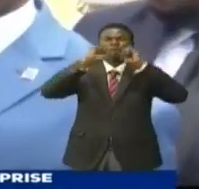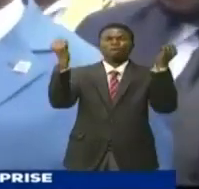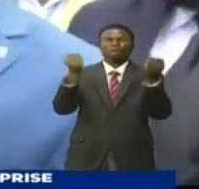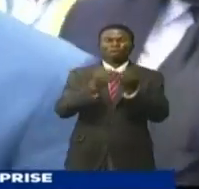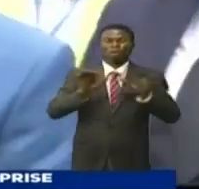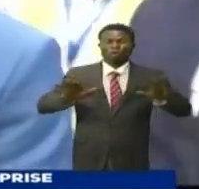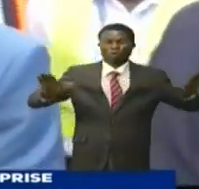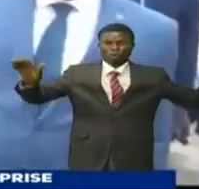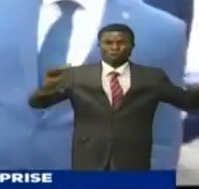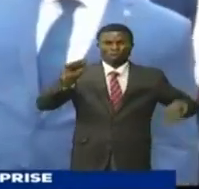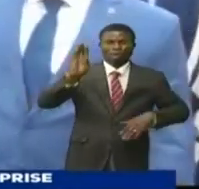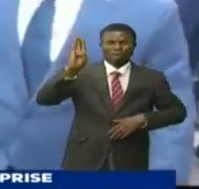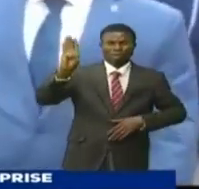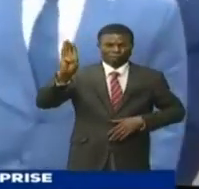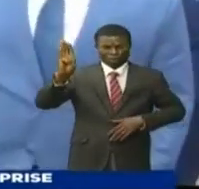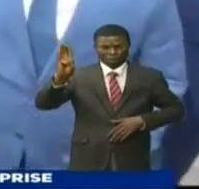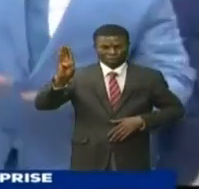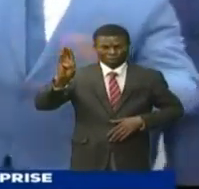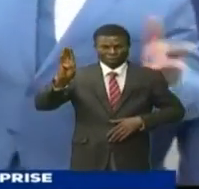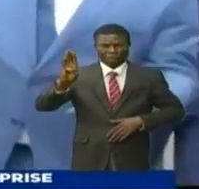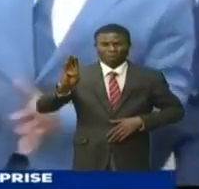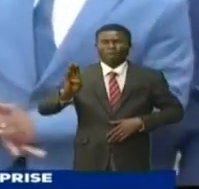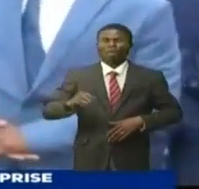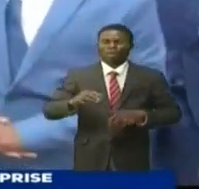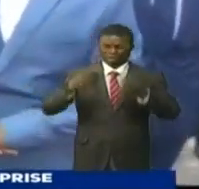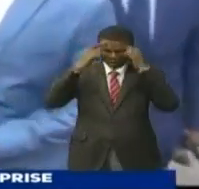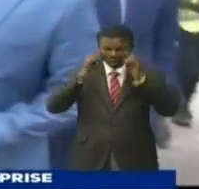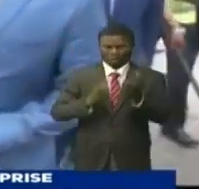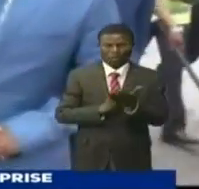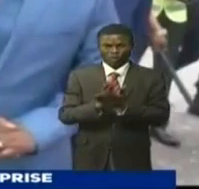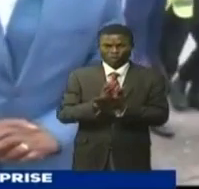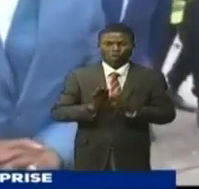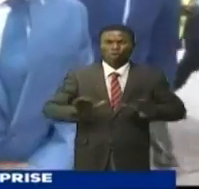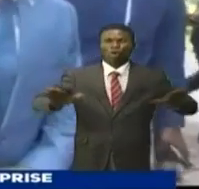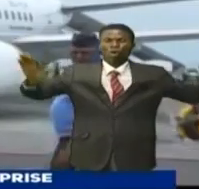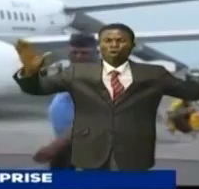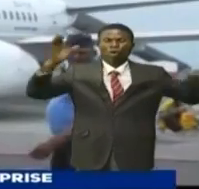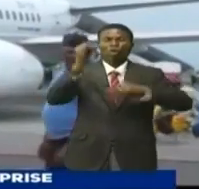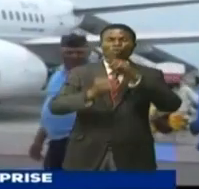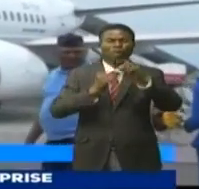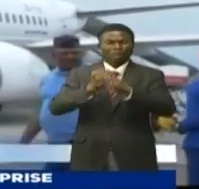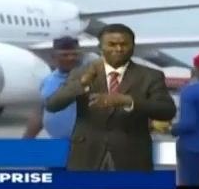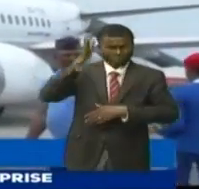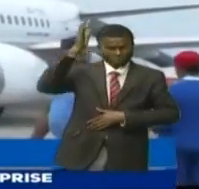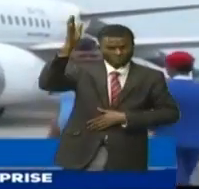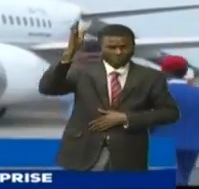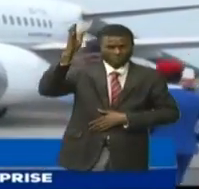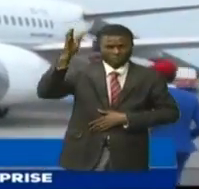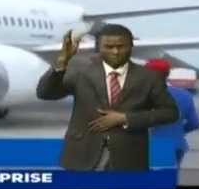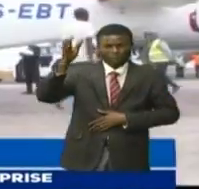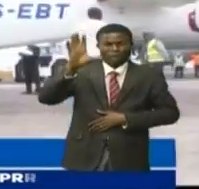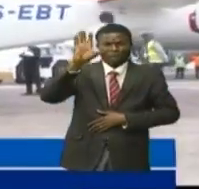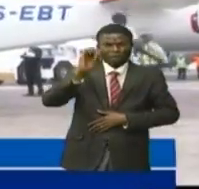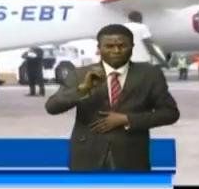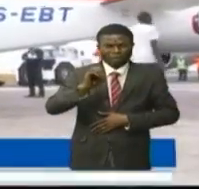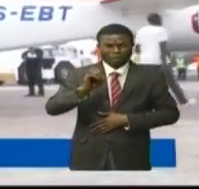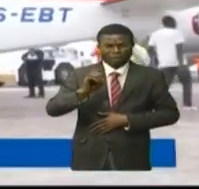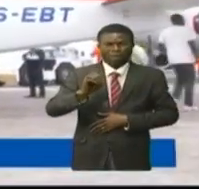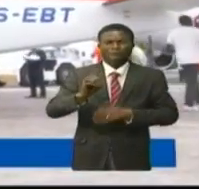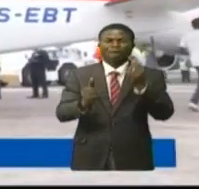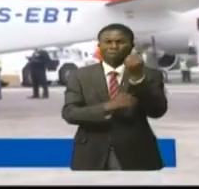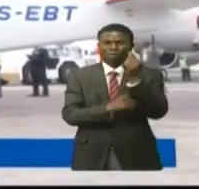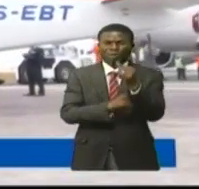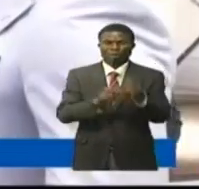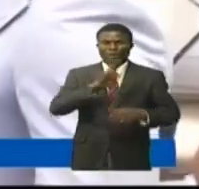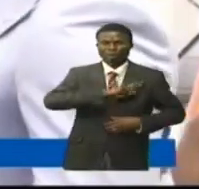ABR lines pourrait si elle s'optimise commencer les vols incarnationaux avec la cinquantaine des droits de trafic car